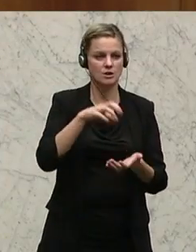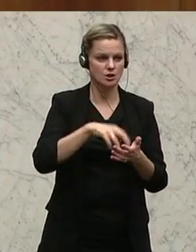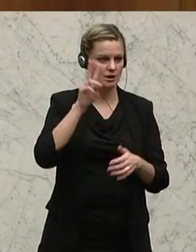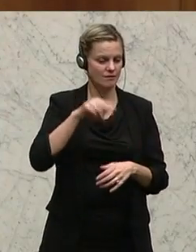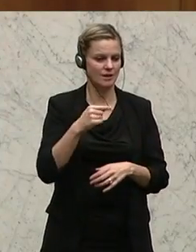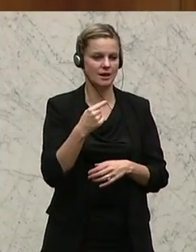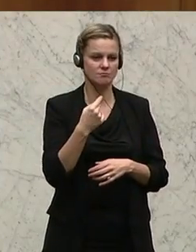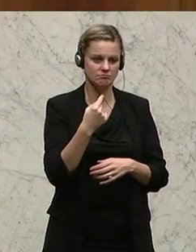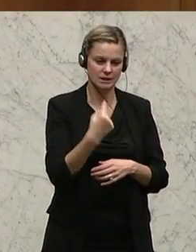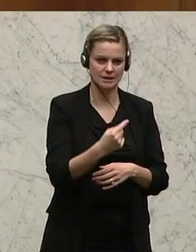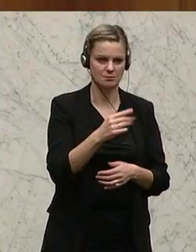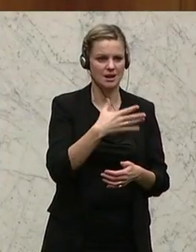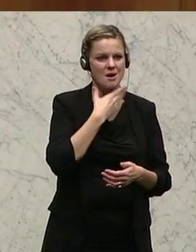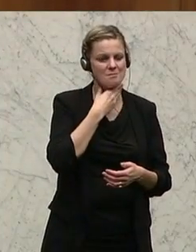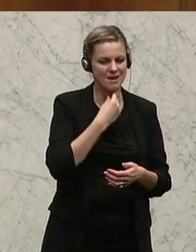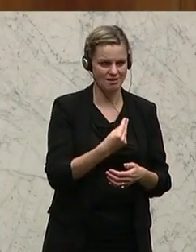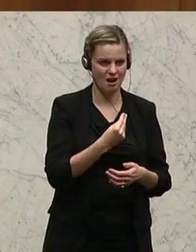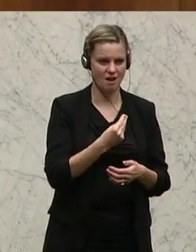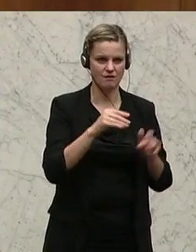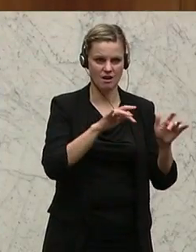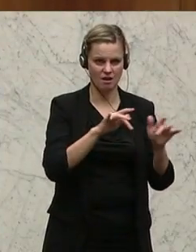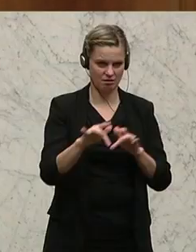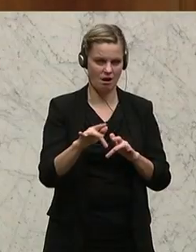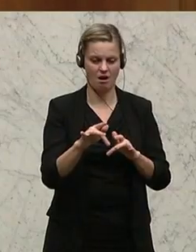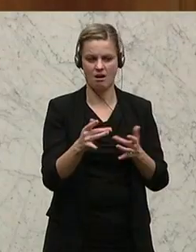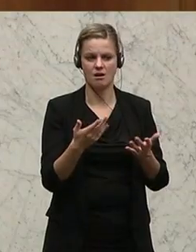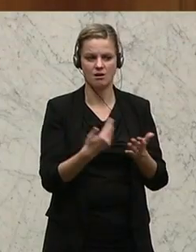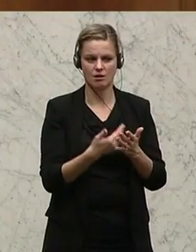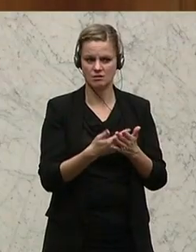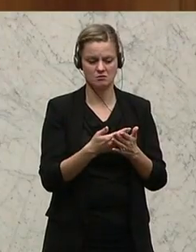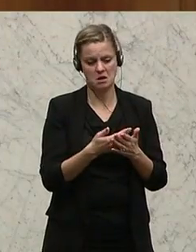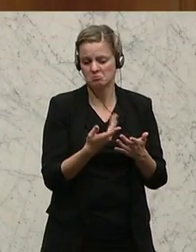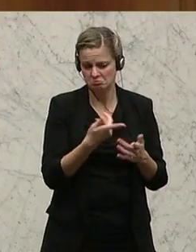eigenen Bedarf unter Anführungszeichen selbst deckt und das in vorbildlicher Art und Weise.